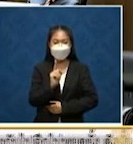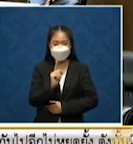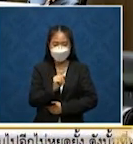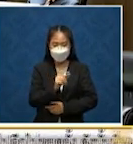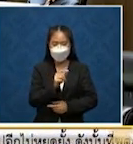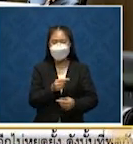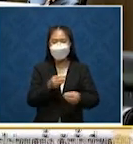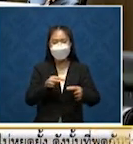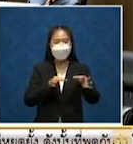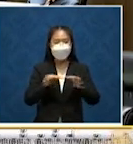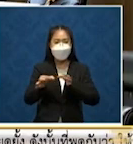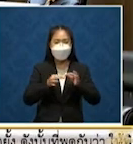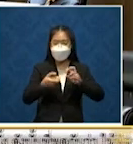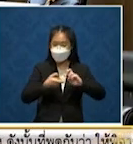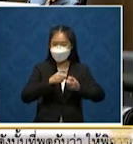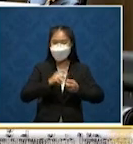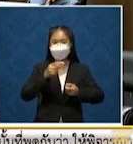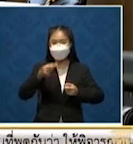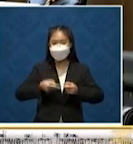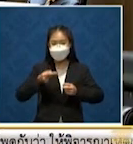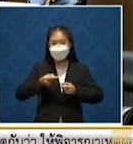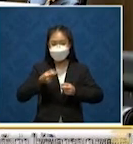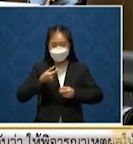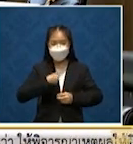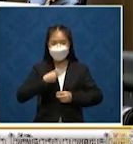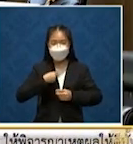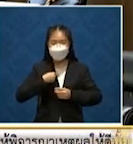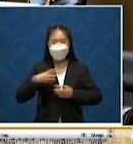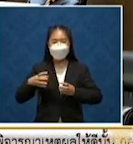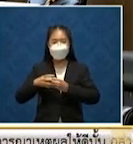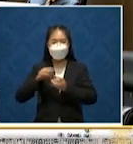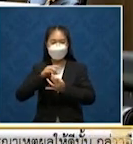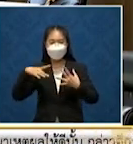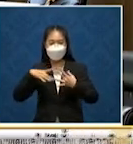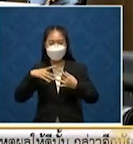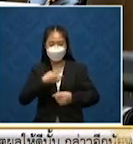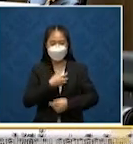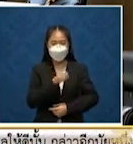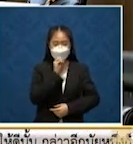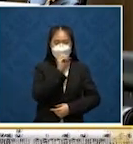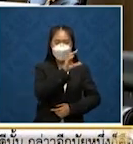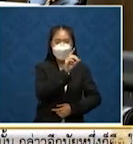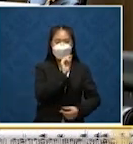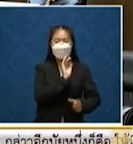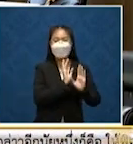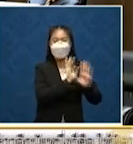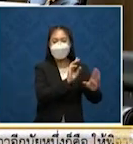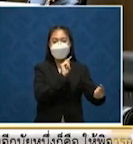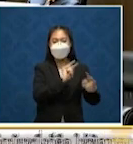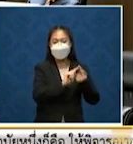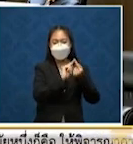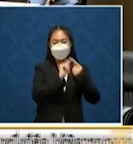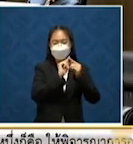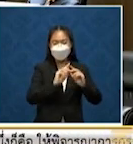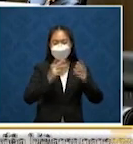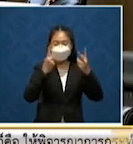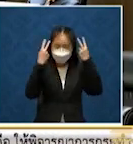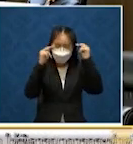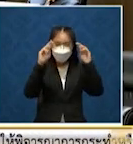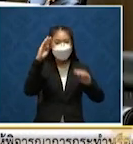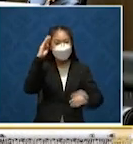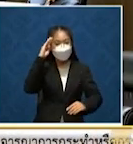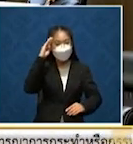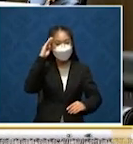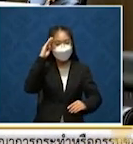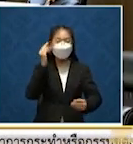าทำวันนี้ไม่ใช่ว่าเพิ่งทำนะรัฐบาลเขาทำมาก่อนหน้านี้หลายปีบางเรื่องเนี่ยมันเพิ่งออกดอกออกผลม